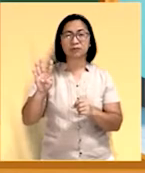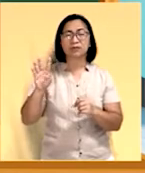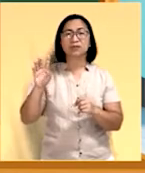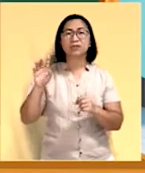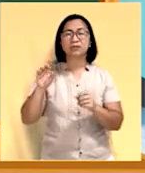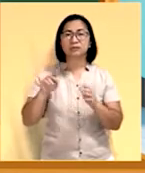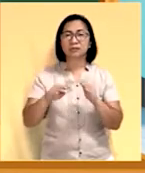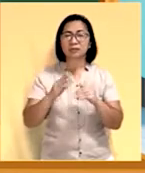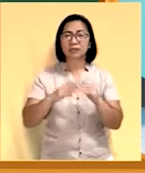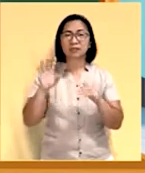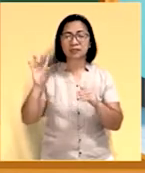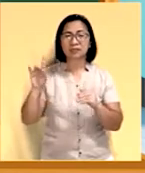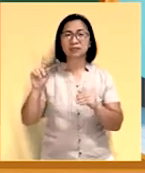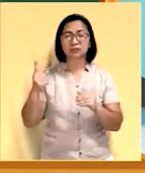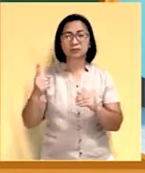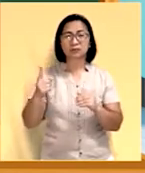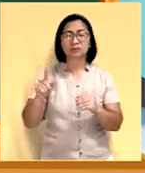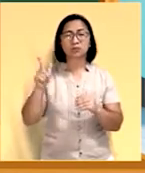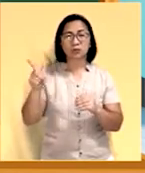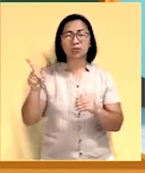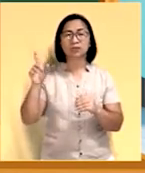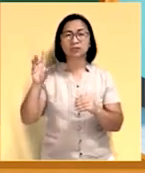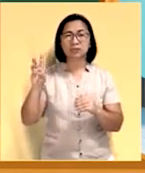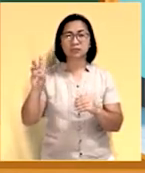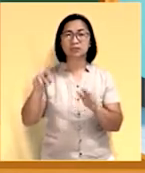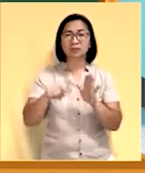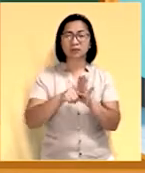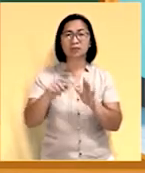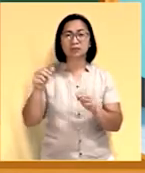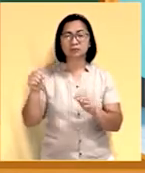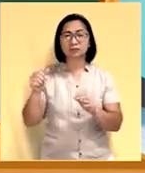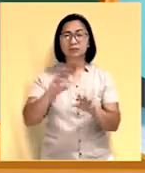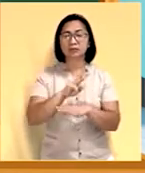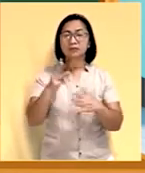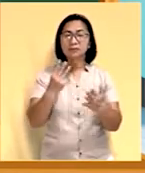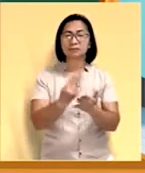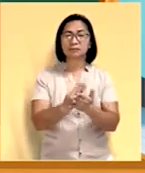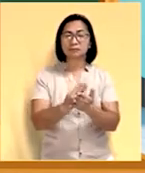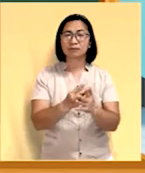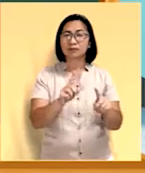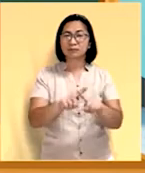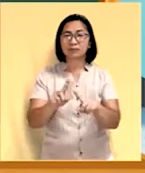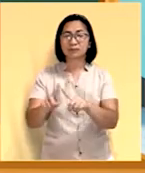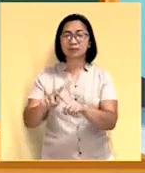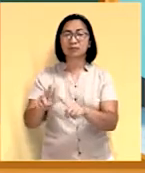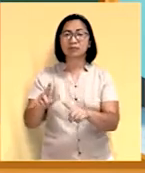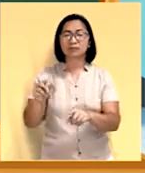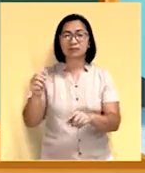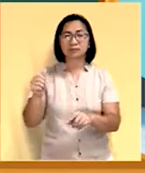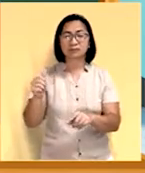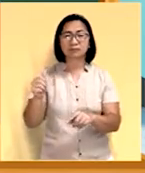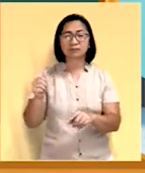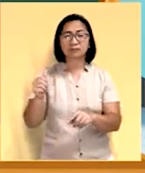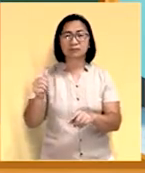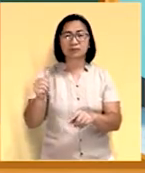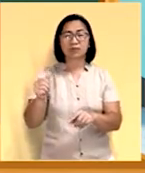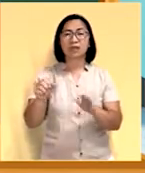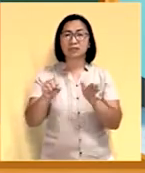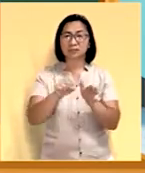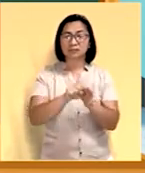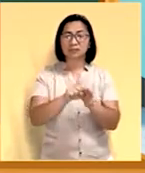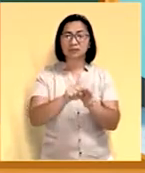ones. Samantalang ang 26 minus 10 ay whole o multiples of 10, ang subtrahend